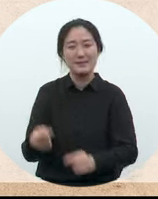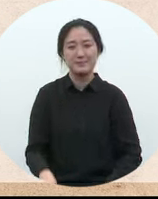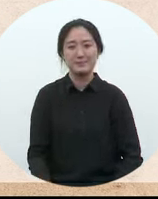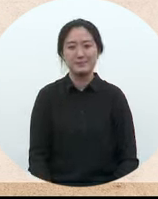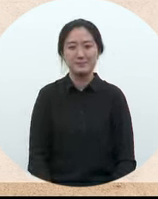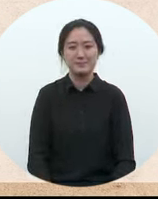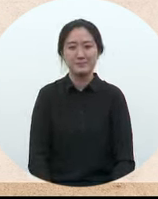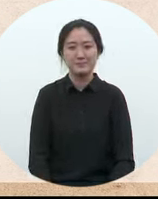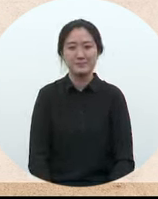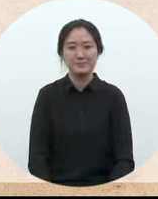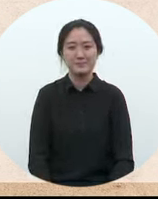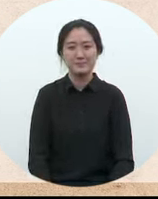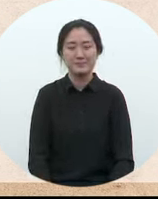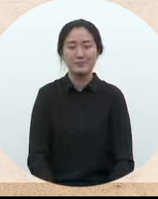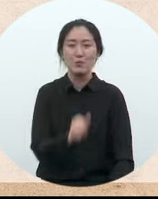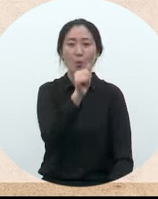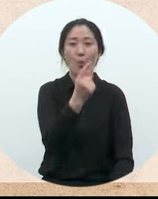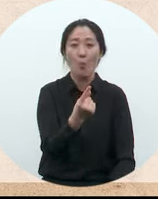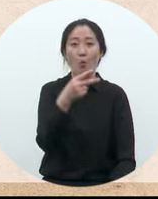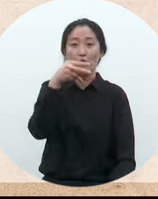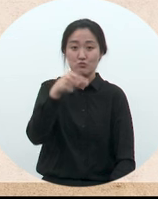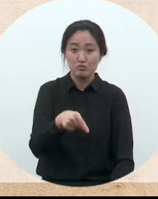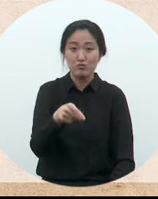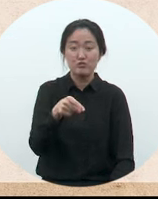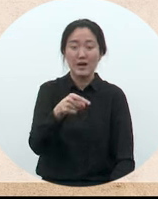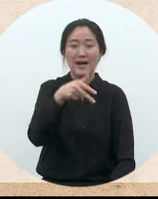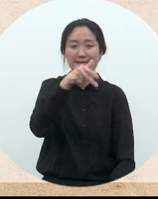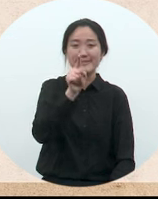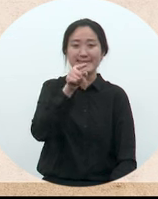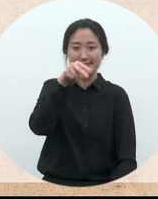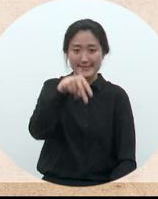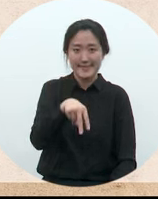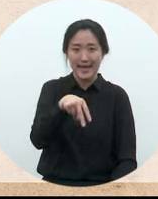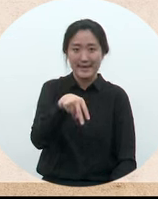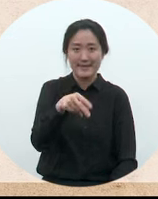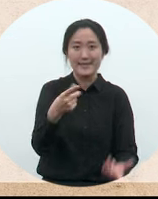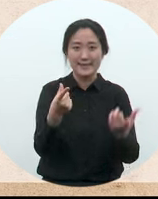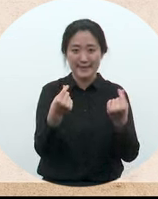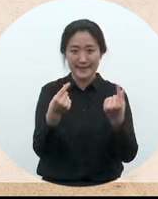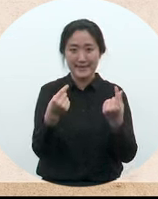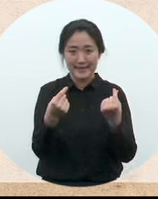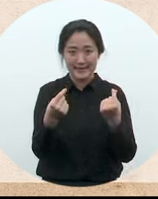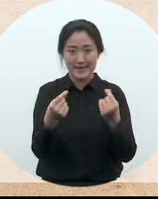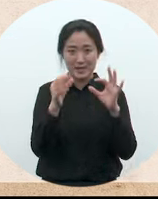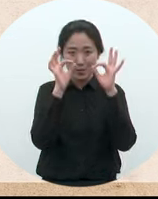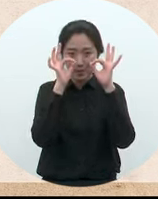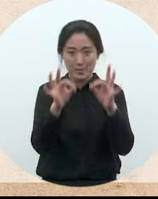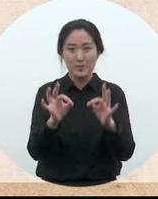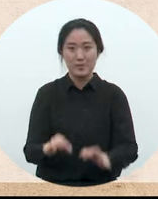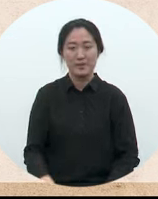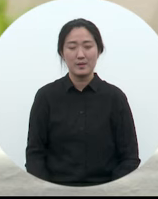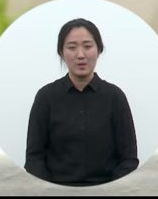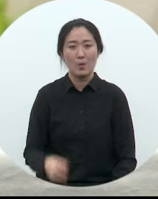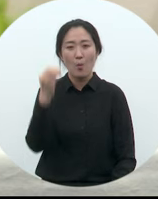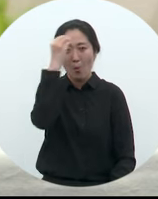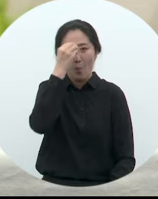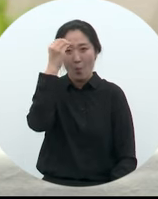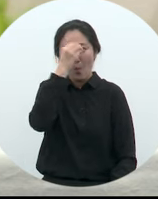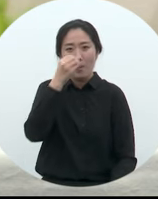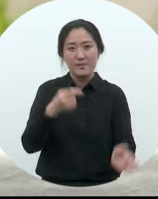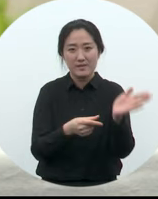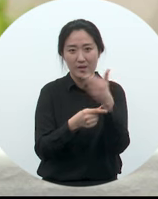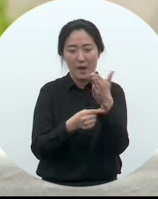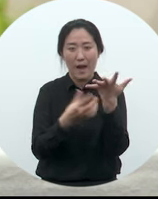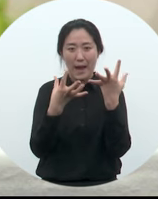같은 성분들이라고 보시면 되겠습니다. 호두나 잣에 많이 들어있는 오메가3 성분들이 많이 들어있습니다.